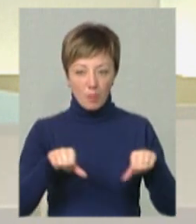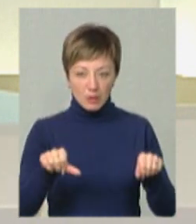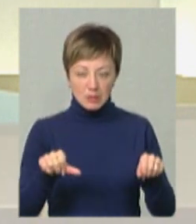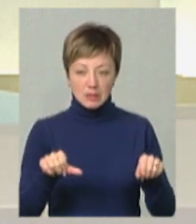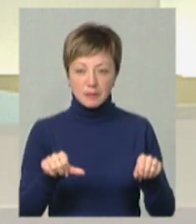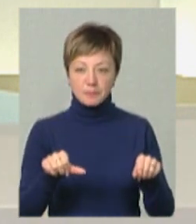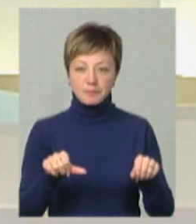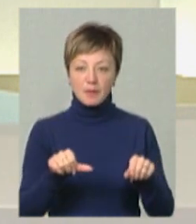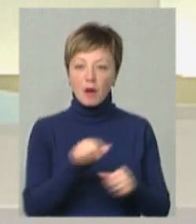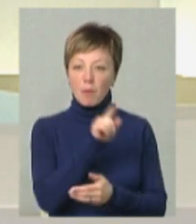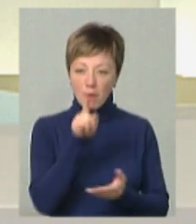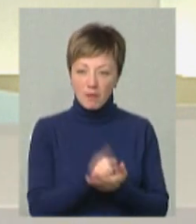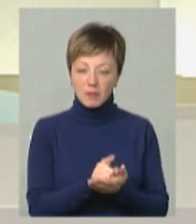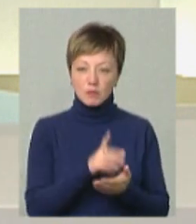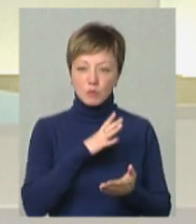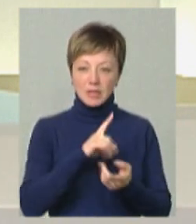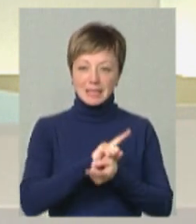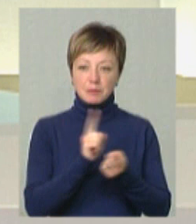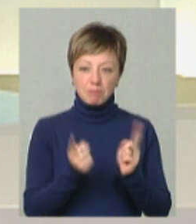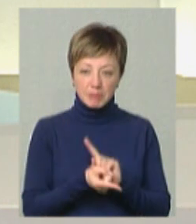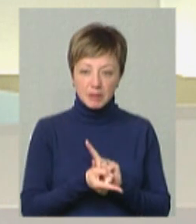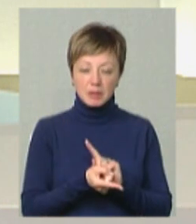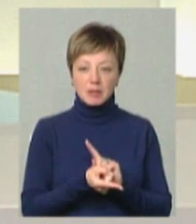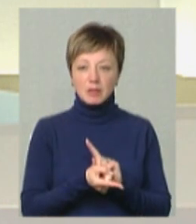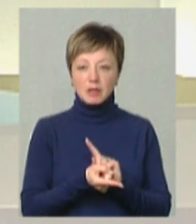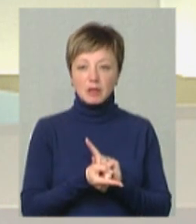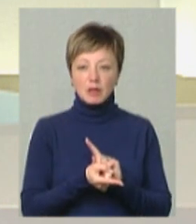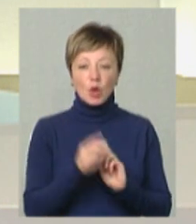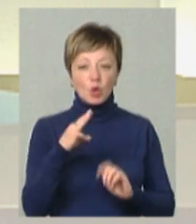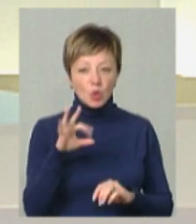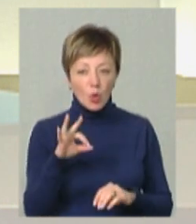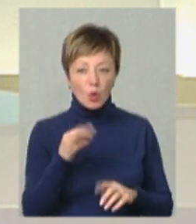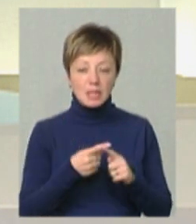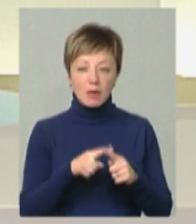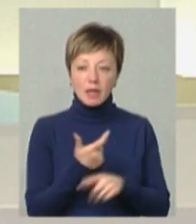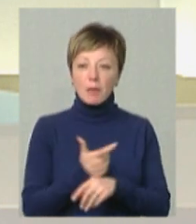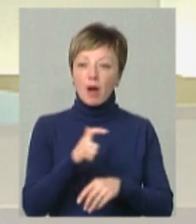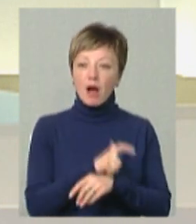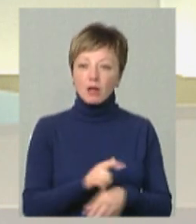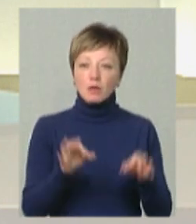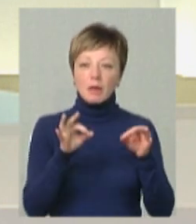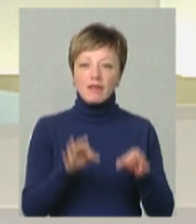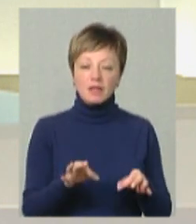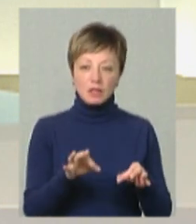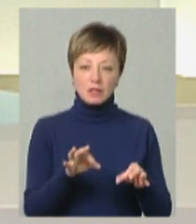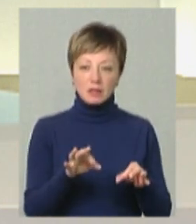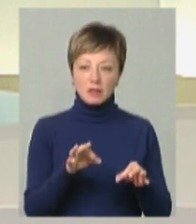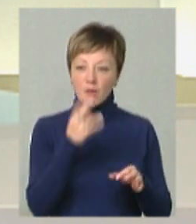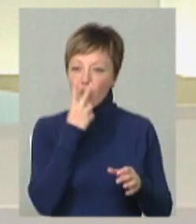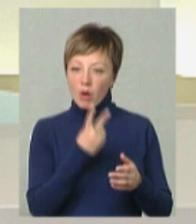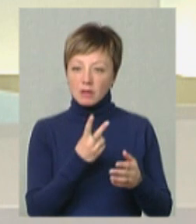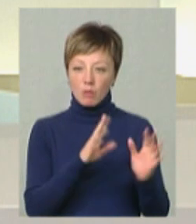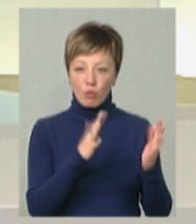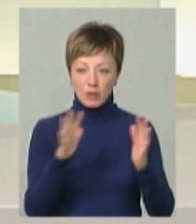комісії, підлягають зміні, то це було б набагато правильніше в світлі тих подій,